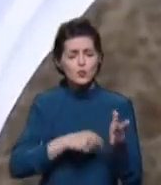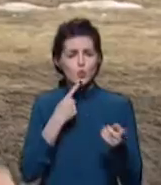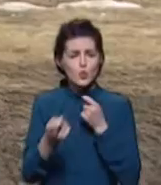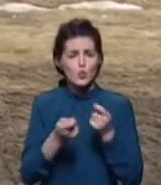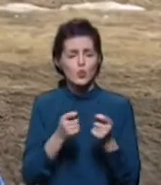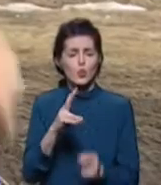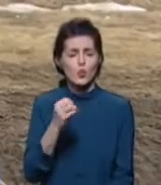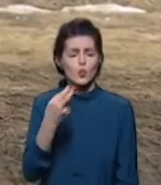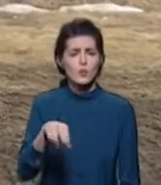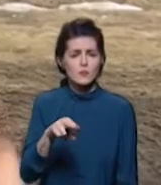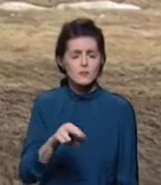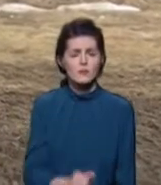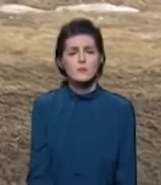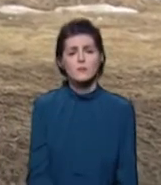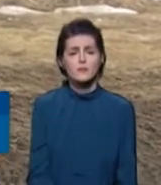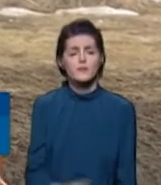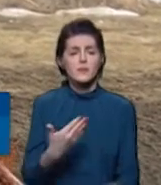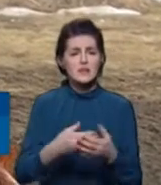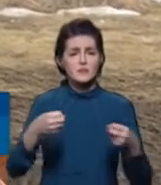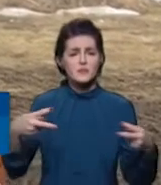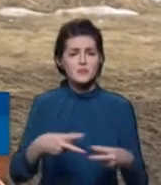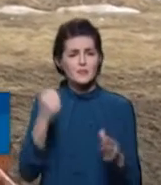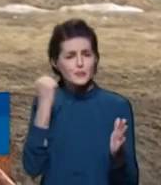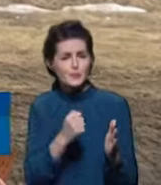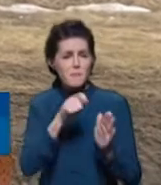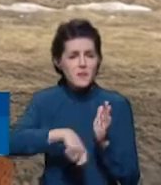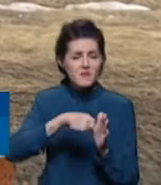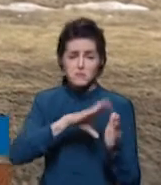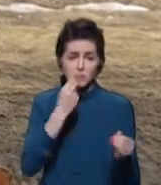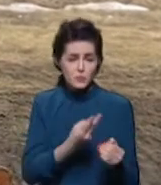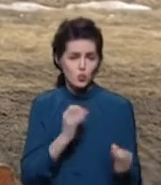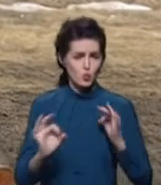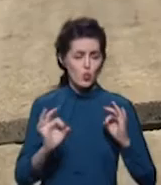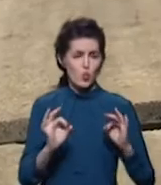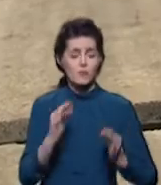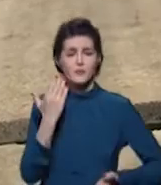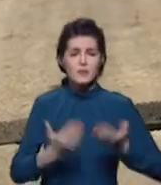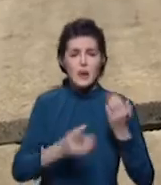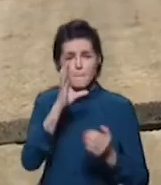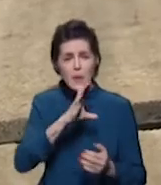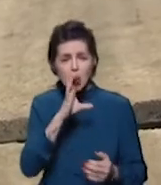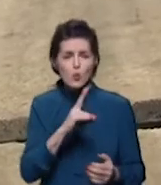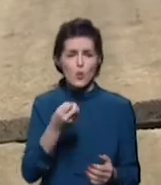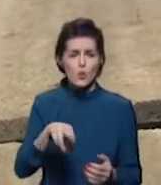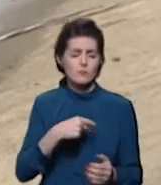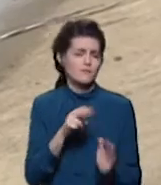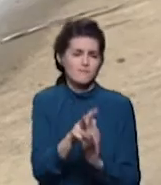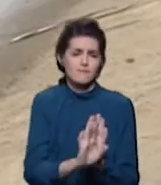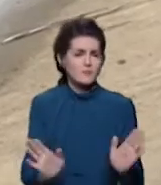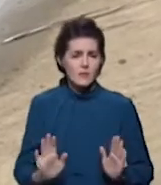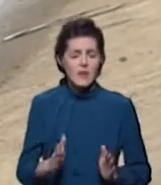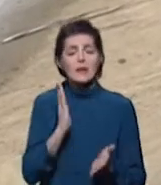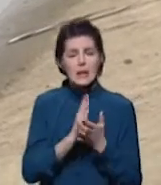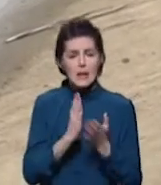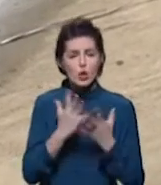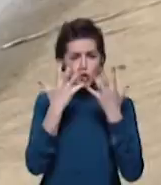криги. Обычно пічню, толканеш хорошо, нормально, значить, і все. Якщо плохой лед, ну нечего лезть туда. Якщо темний